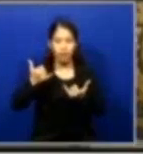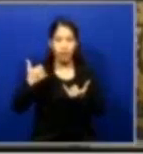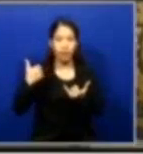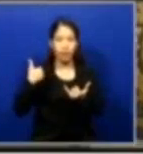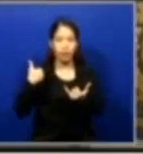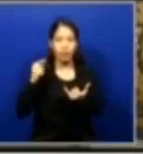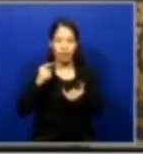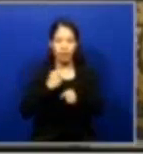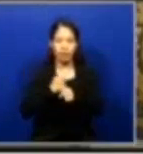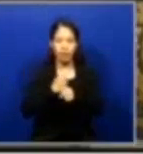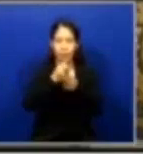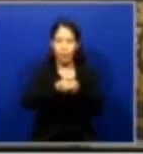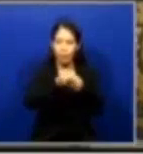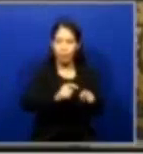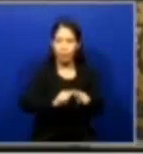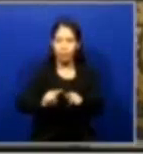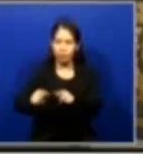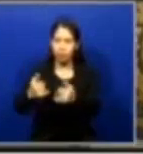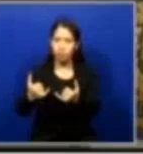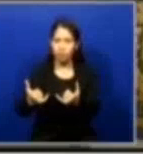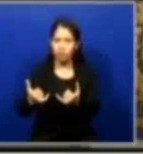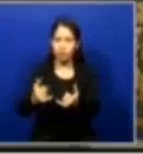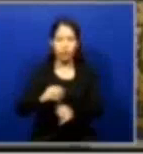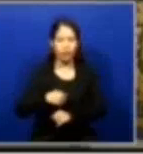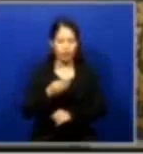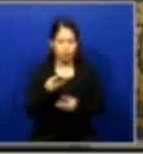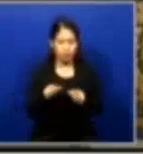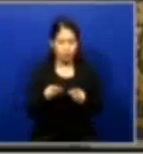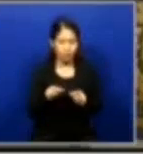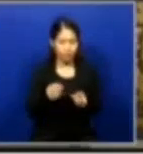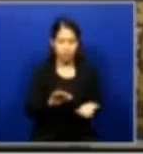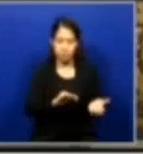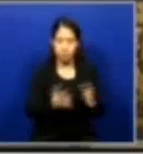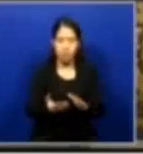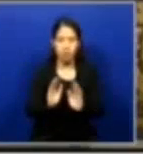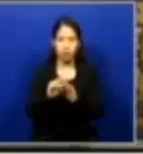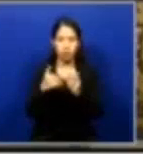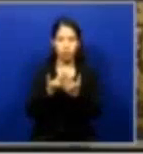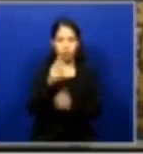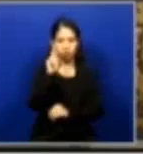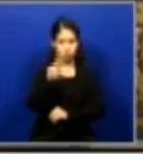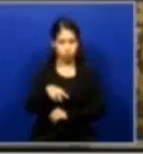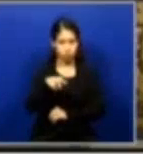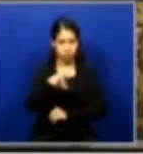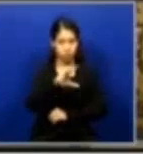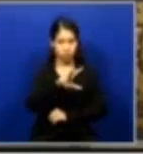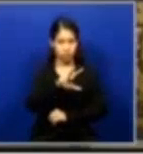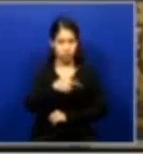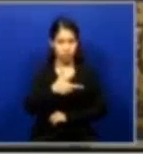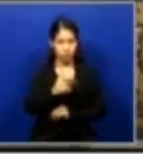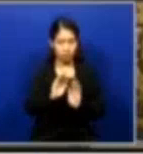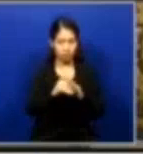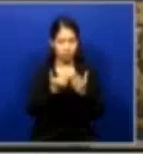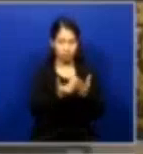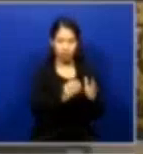ทำไร่ทำนาอยู่เนี่ยไปฟื้นหน้าดินให้ครอบครัวละ 2,000 3ล้านครอบครัวผมบอกว่